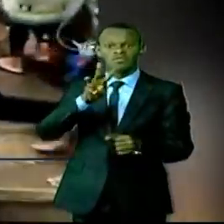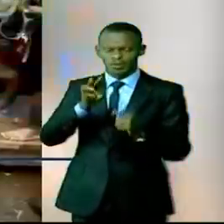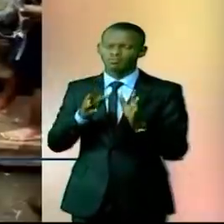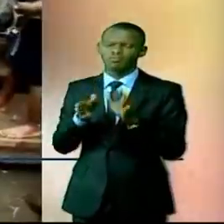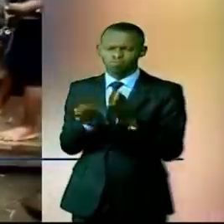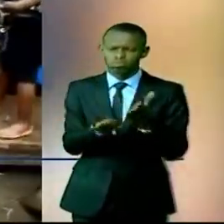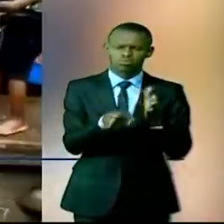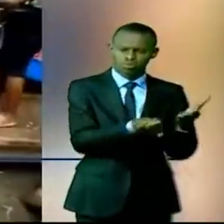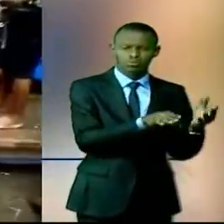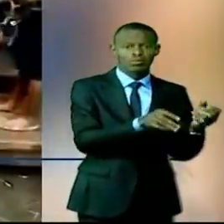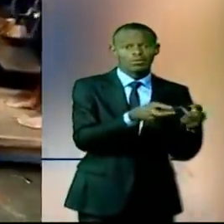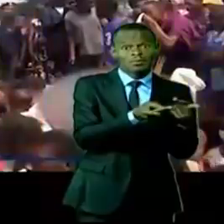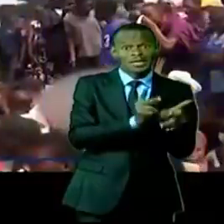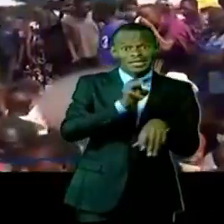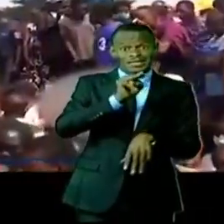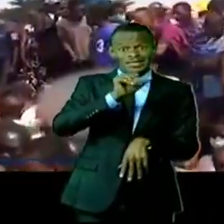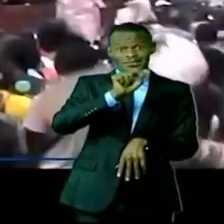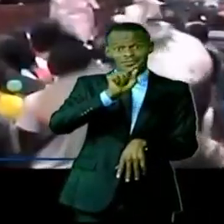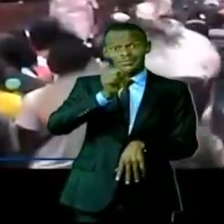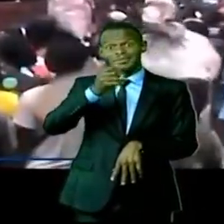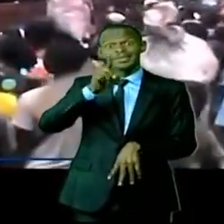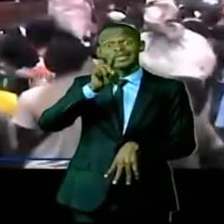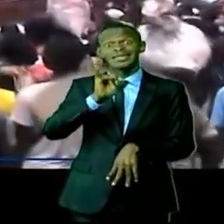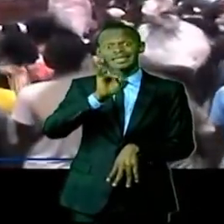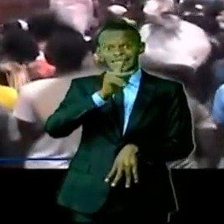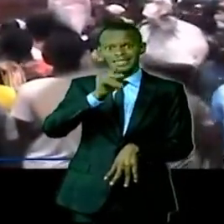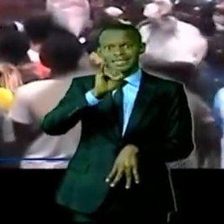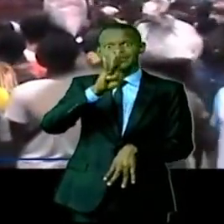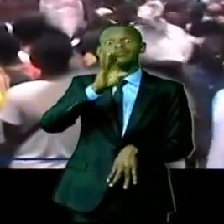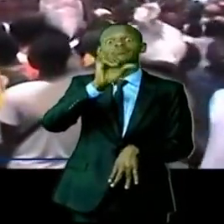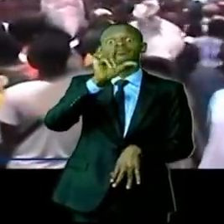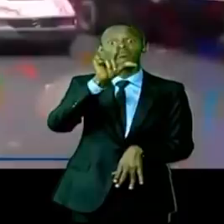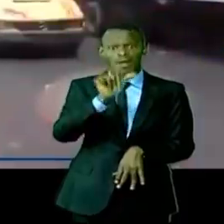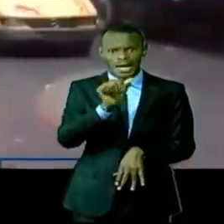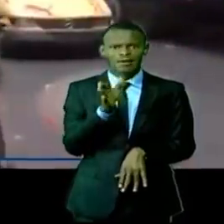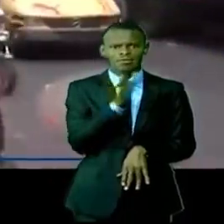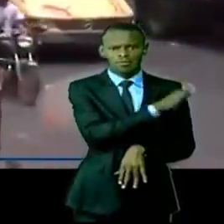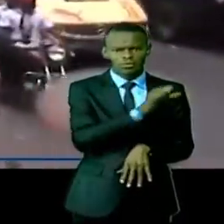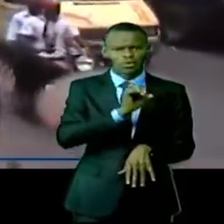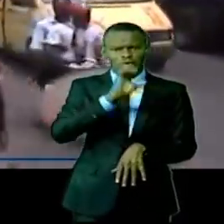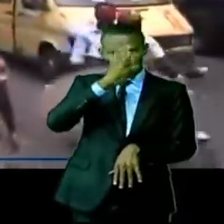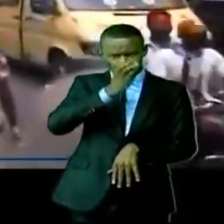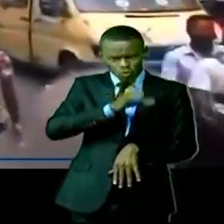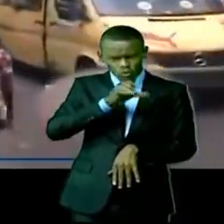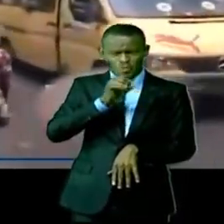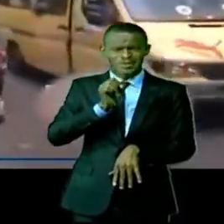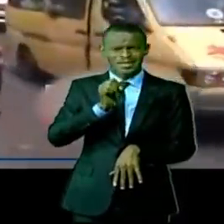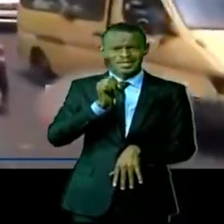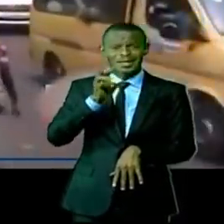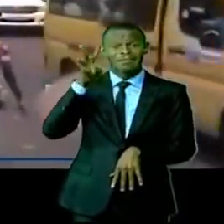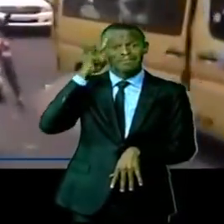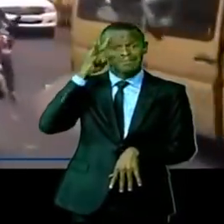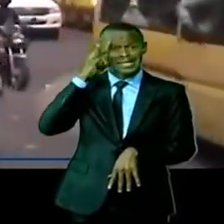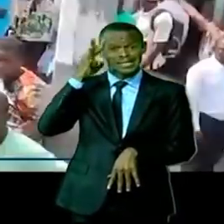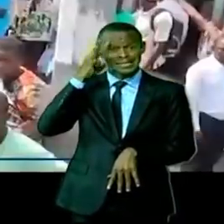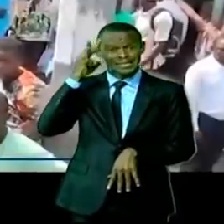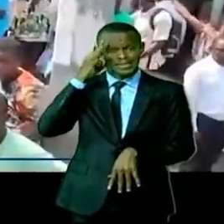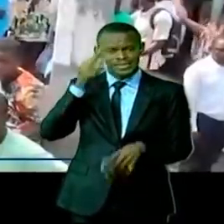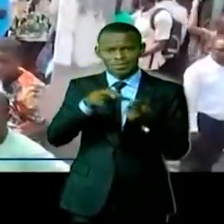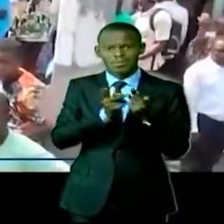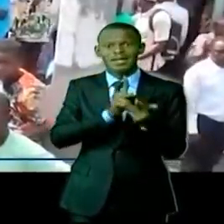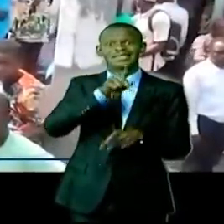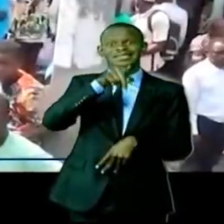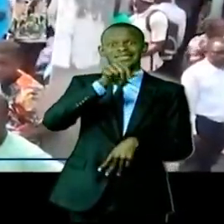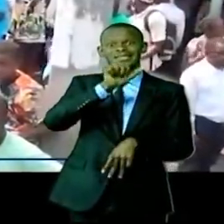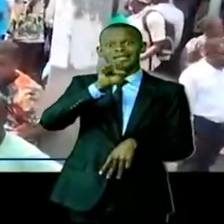Matadi Kibala dans la commune de Mongafula. Un autre accident de circulation a eu lieu sur le boulevard Lumumba Pascal dans la commune